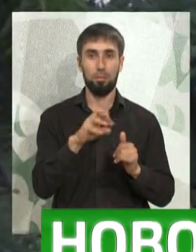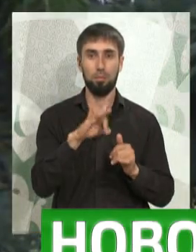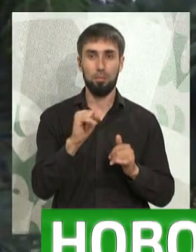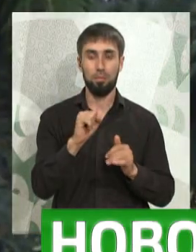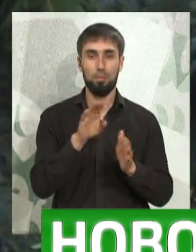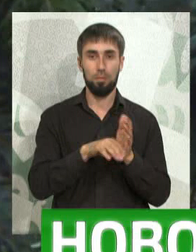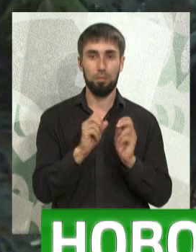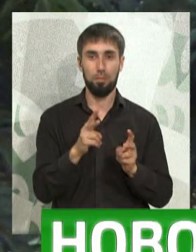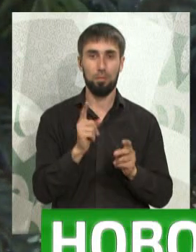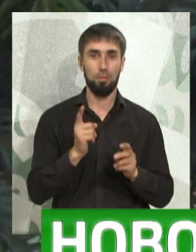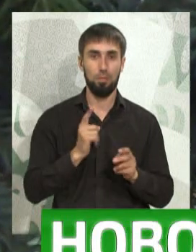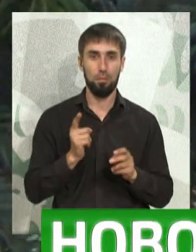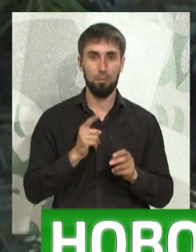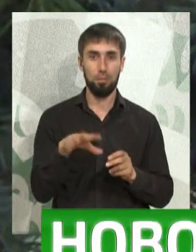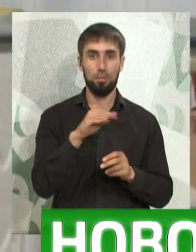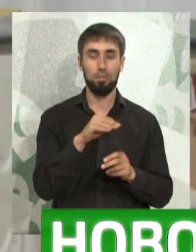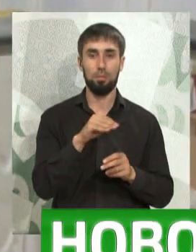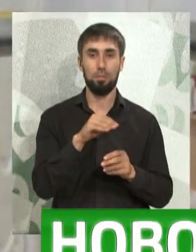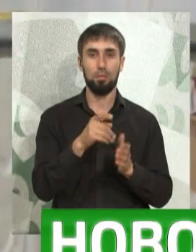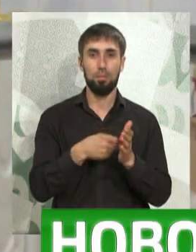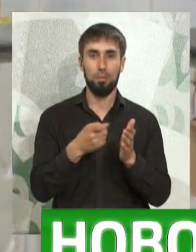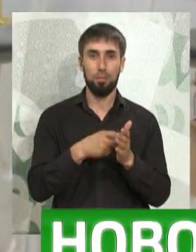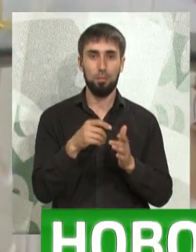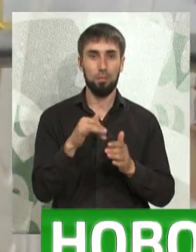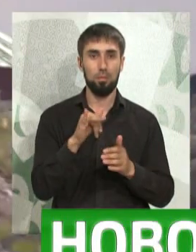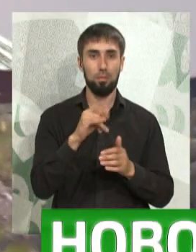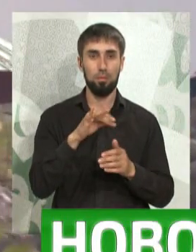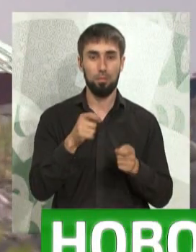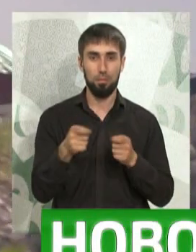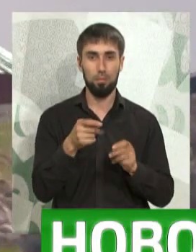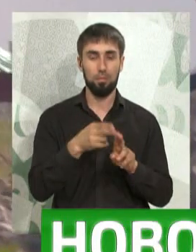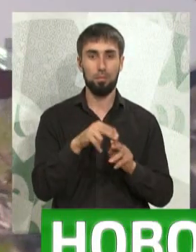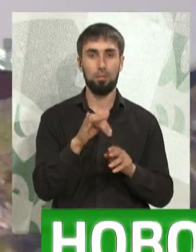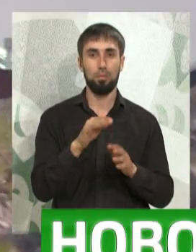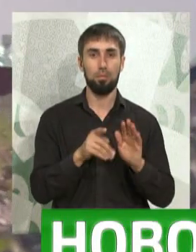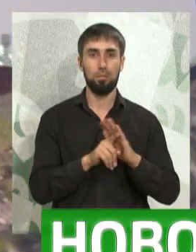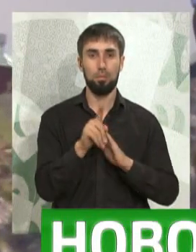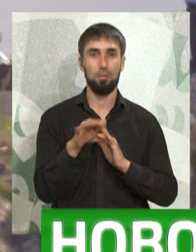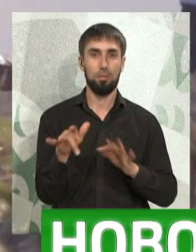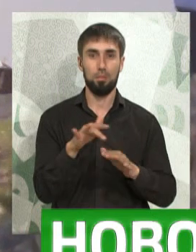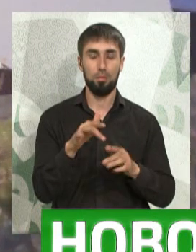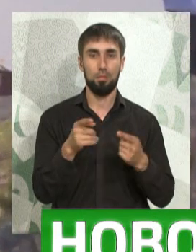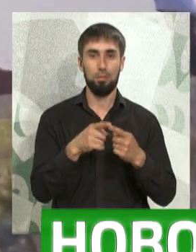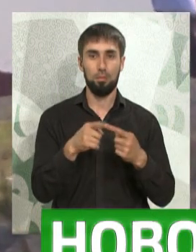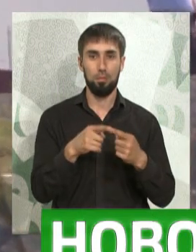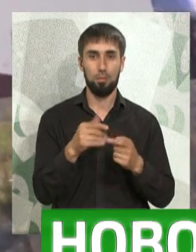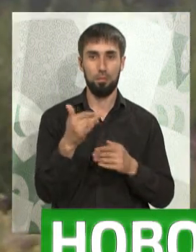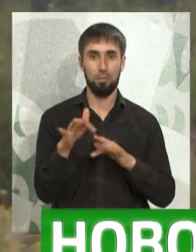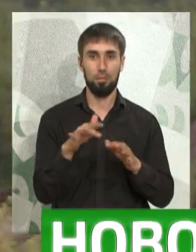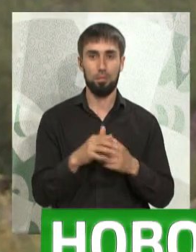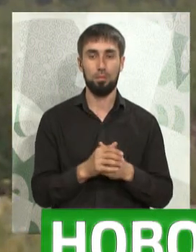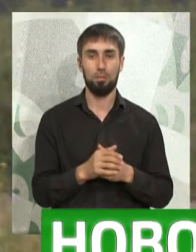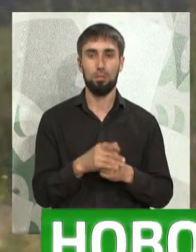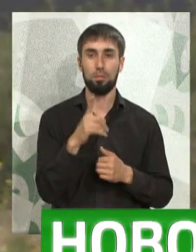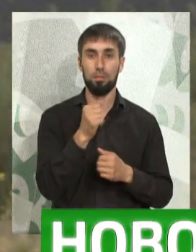охраны порядка. Следственным управлением Следственного комитета России по республике возбуждено уголовное дело. Глава субъекта отметил, что, несмотря